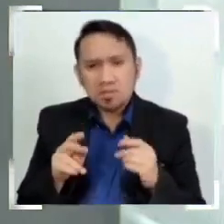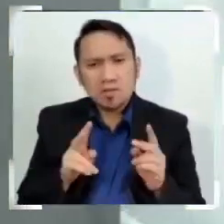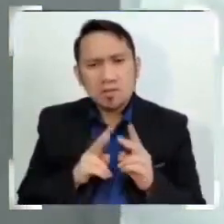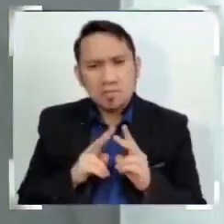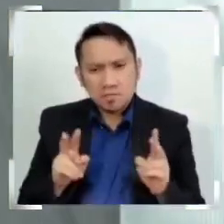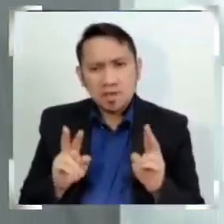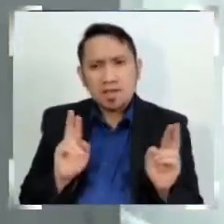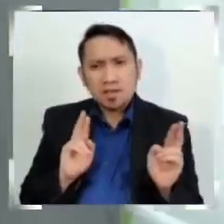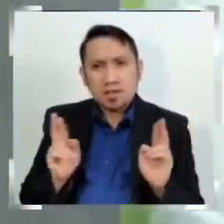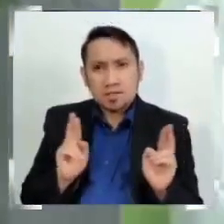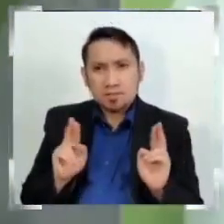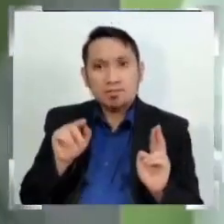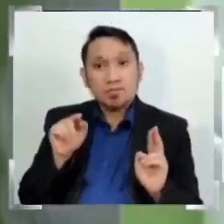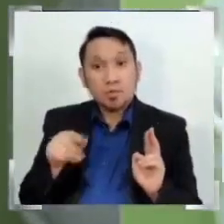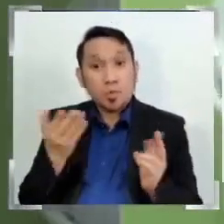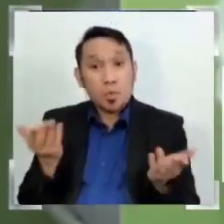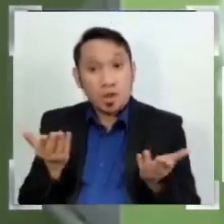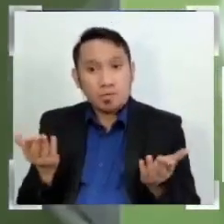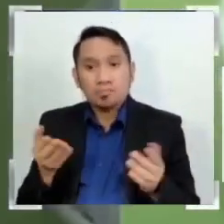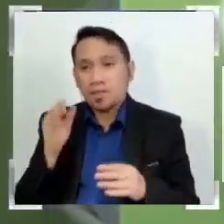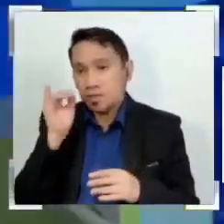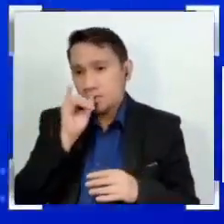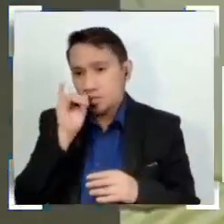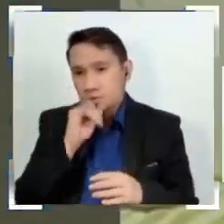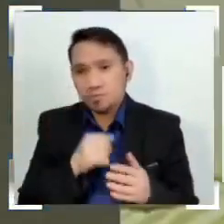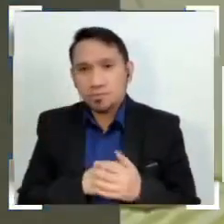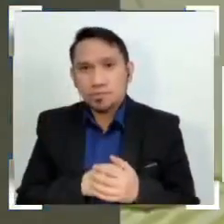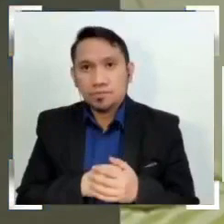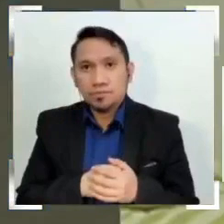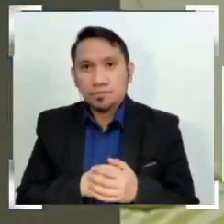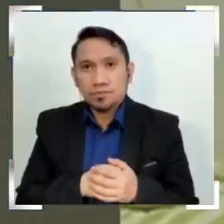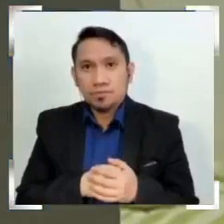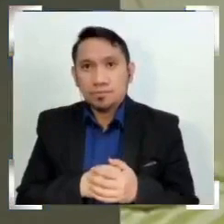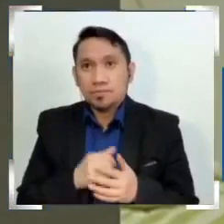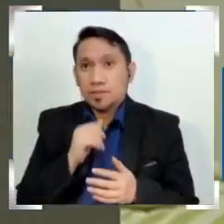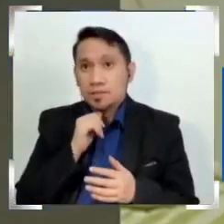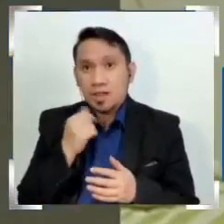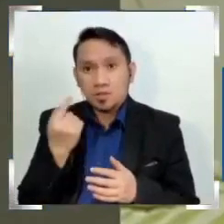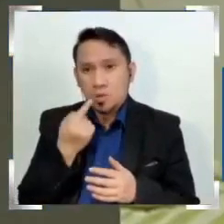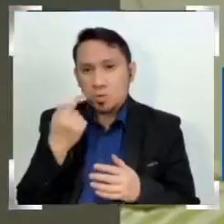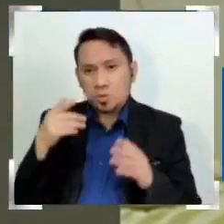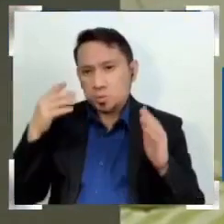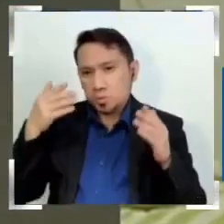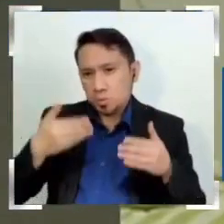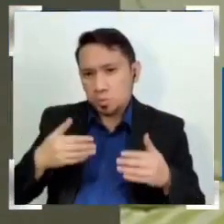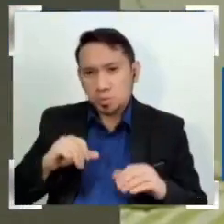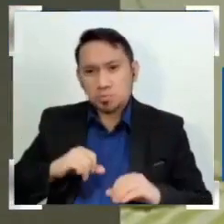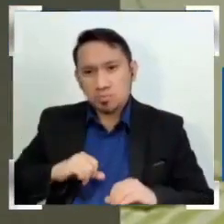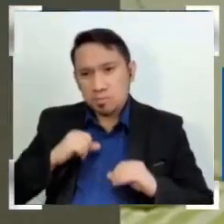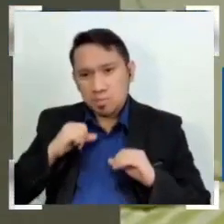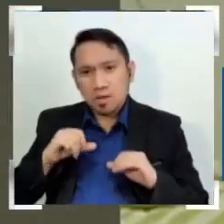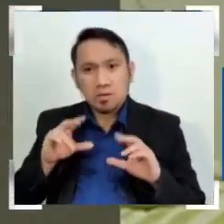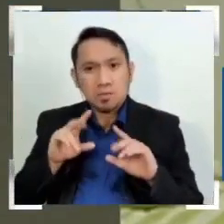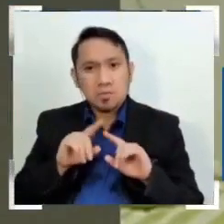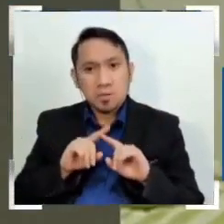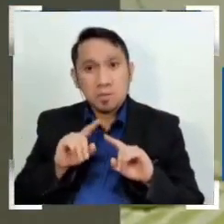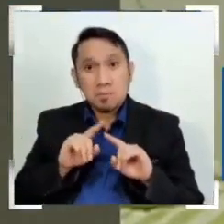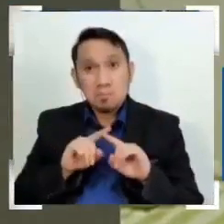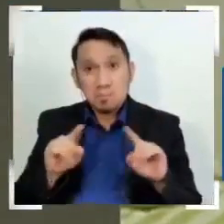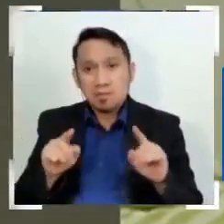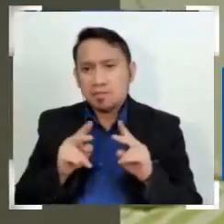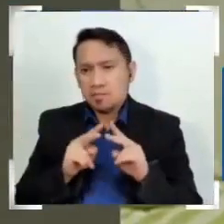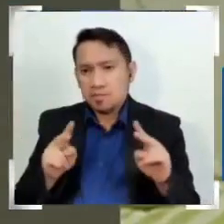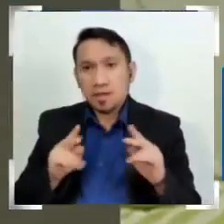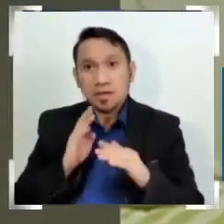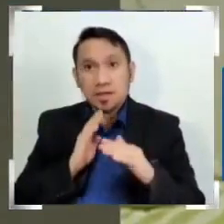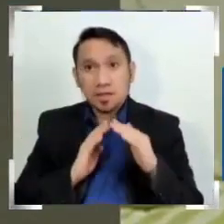sa Iloilo City. He doesn't call attention to himself. He's so humble, yes. And he mixes with